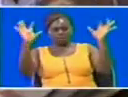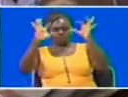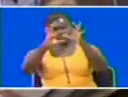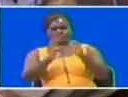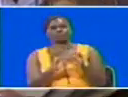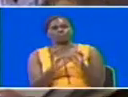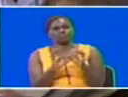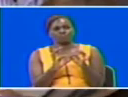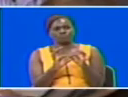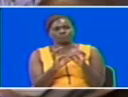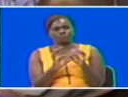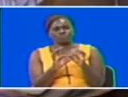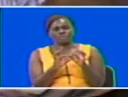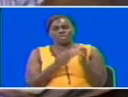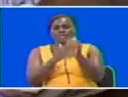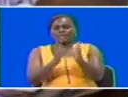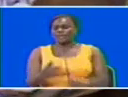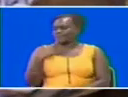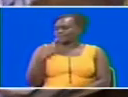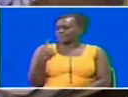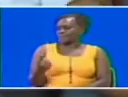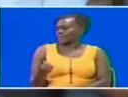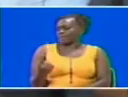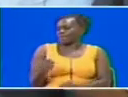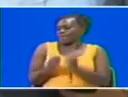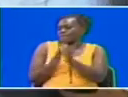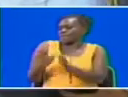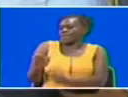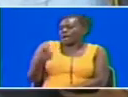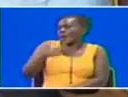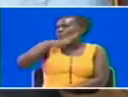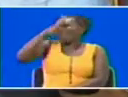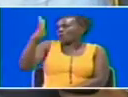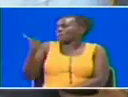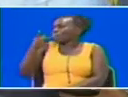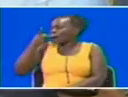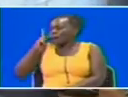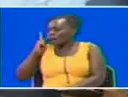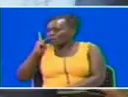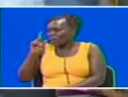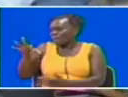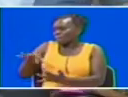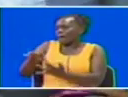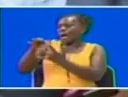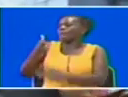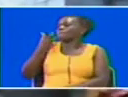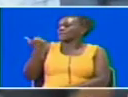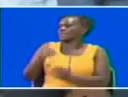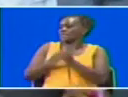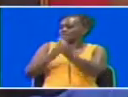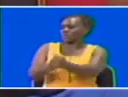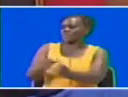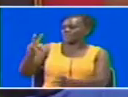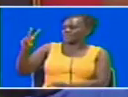united. Viongozi hao wameshikilia hatua kuwa kinara wa Waipa Kalonzo Musyoka ndiye chaguo bora kuongoza muungano